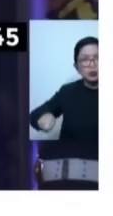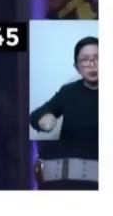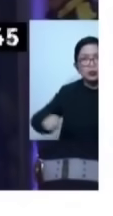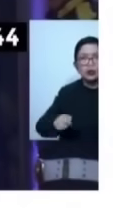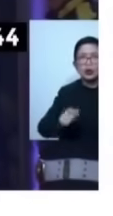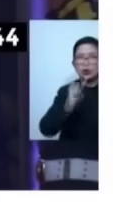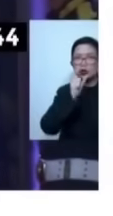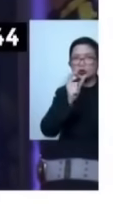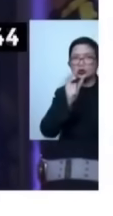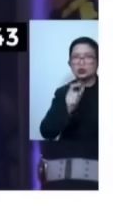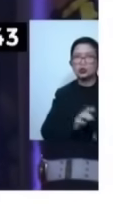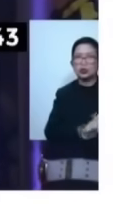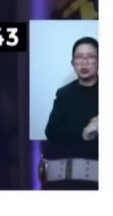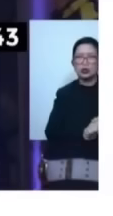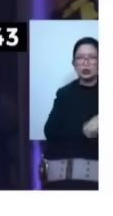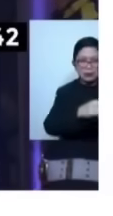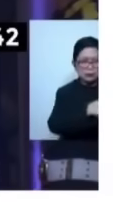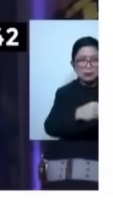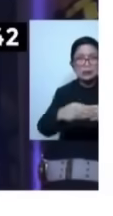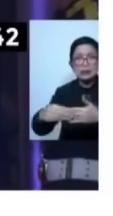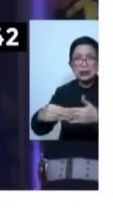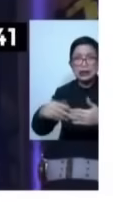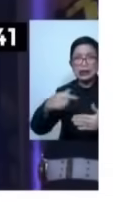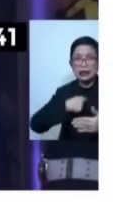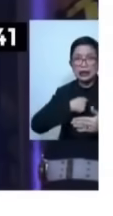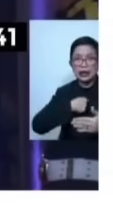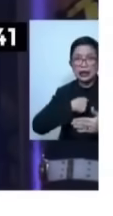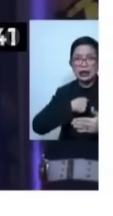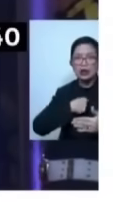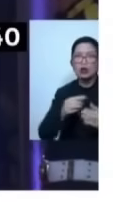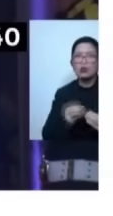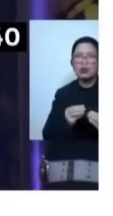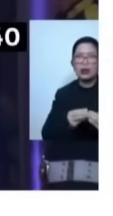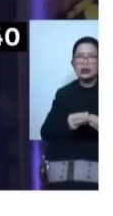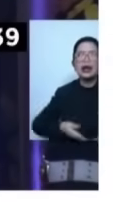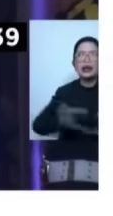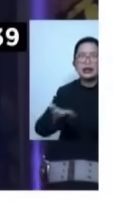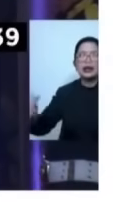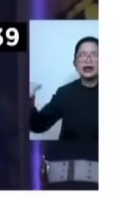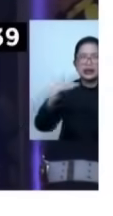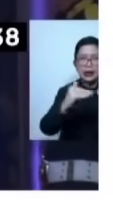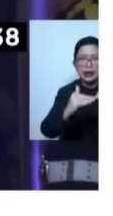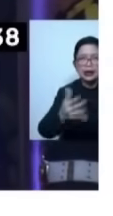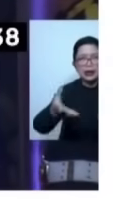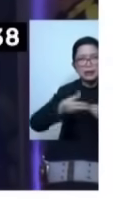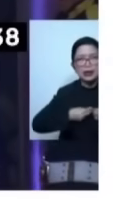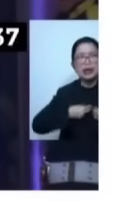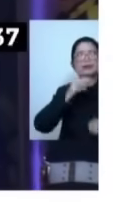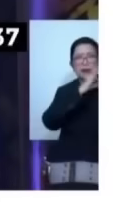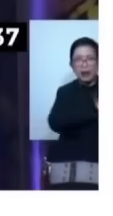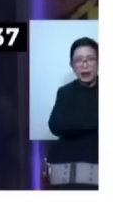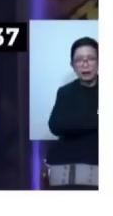ini dan diharapkan tentunya dengan visi misi dan gagasan yang disampaikan oleh masing-masing capres dapat mencerahkan masyarakat dan dapat